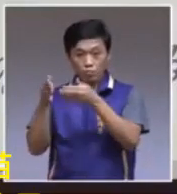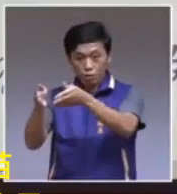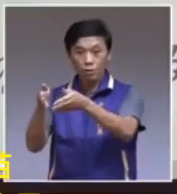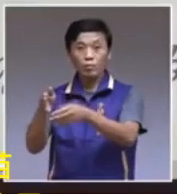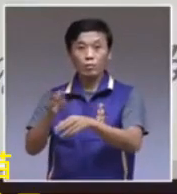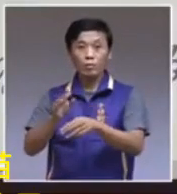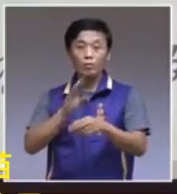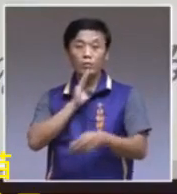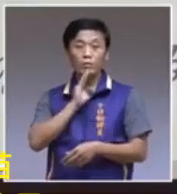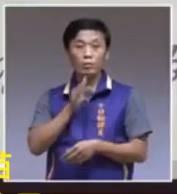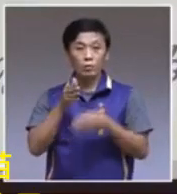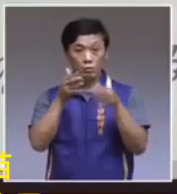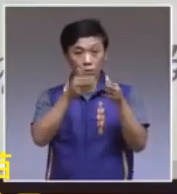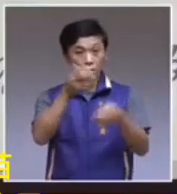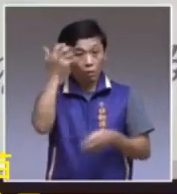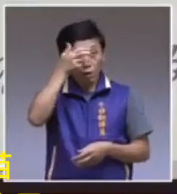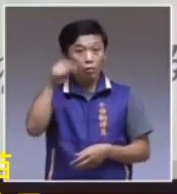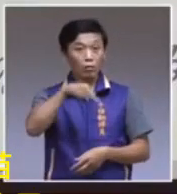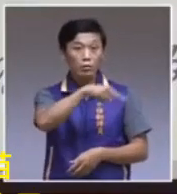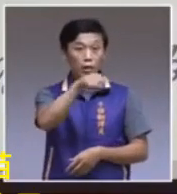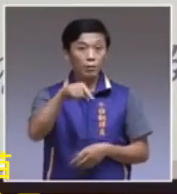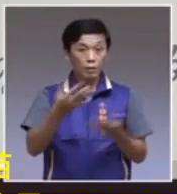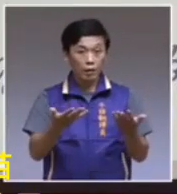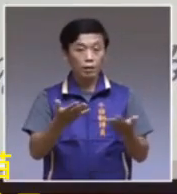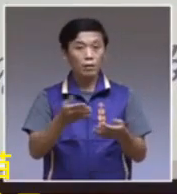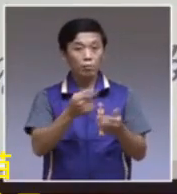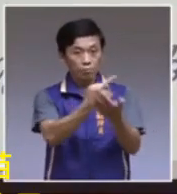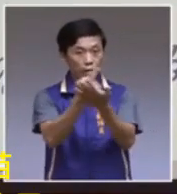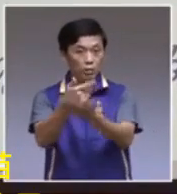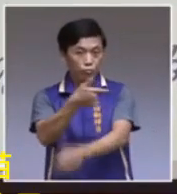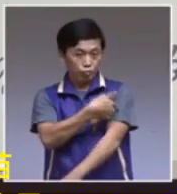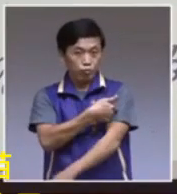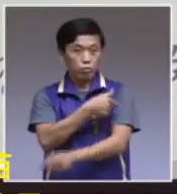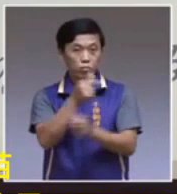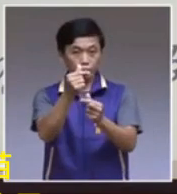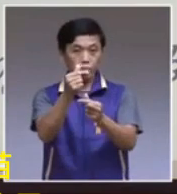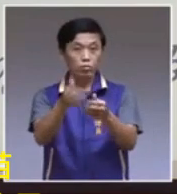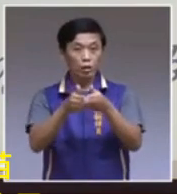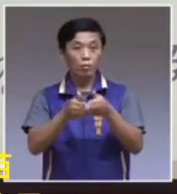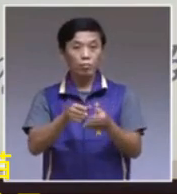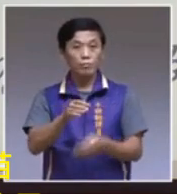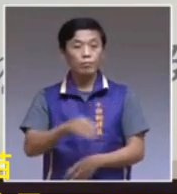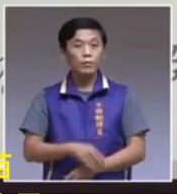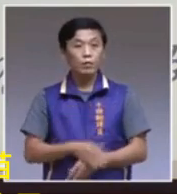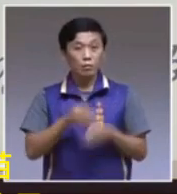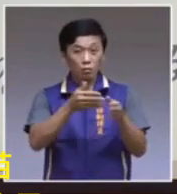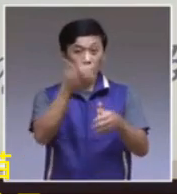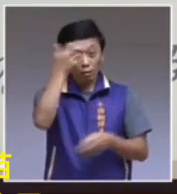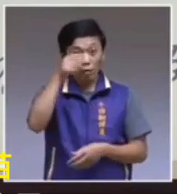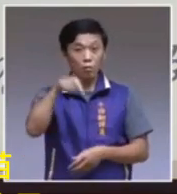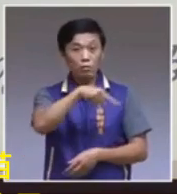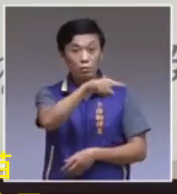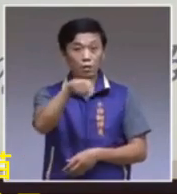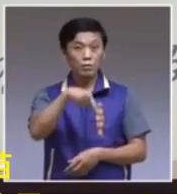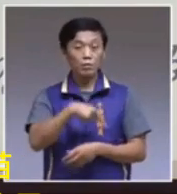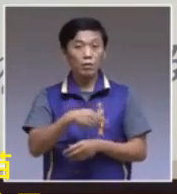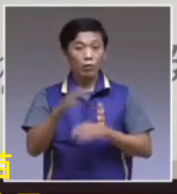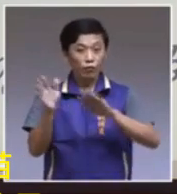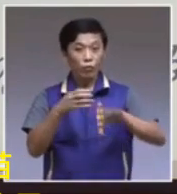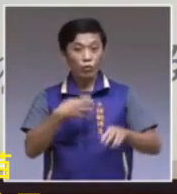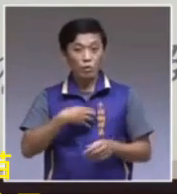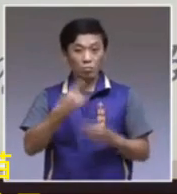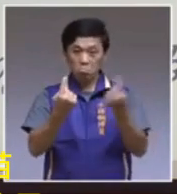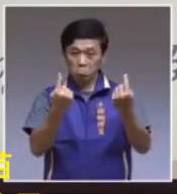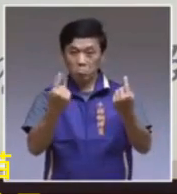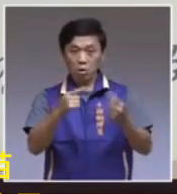那至于长辈朋友，我们也希望说打好打满，因为对于长辈朋友来讲，相对他的风险会比较